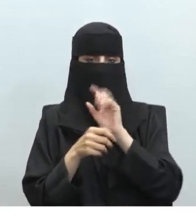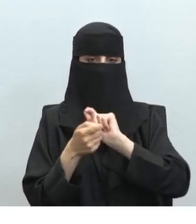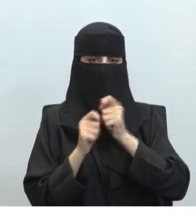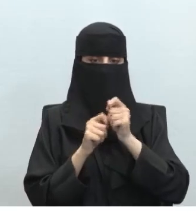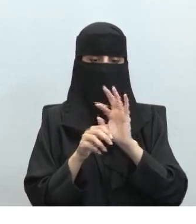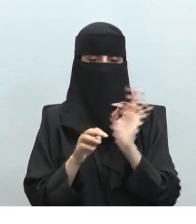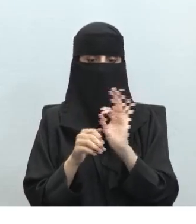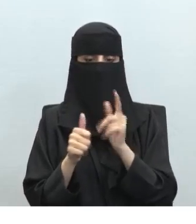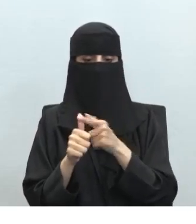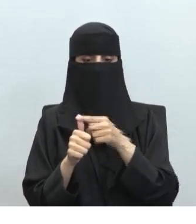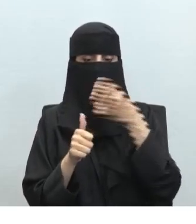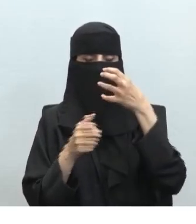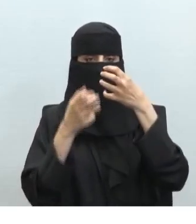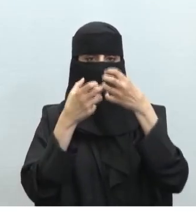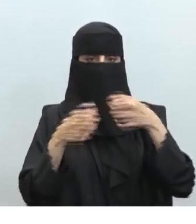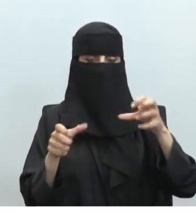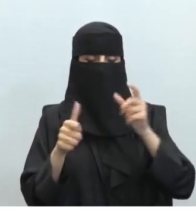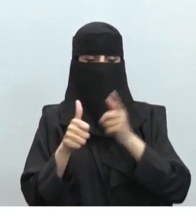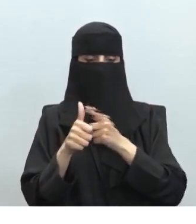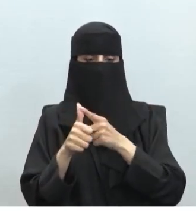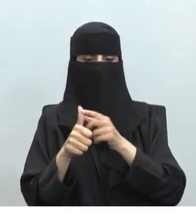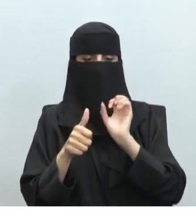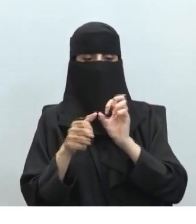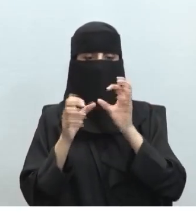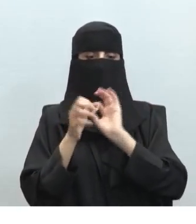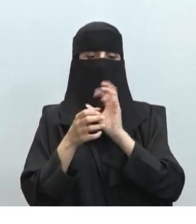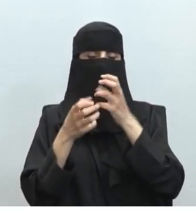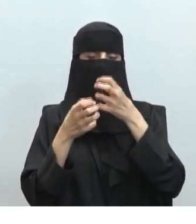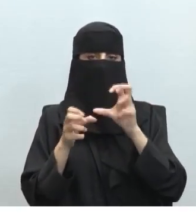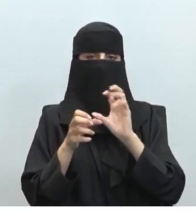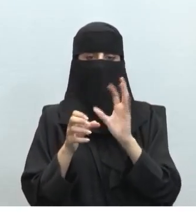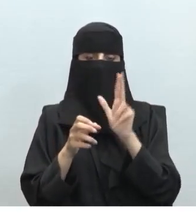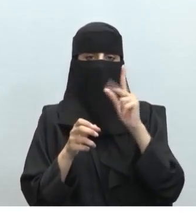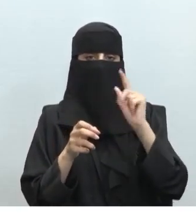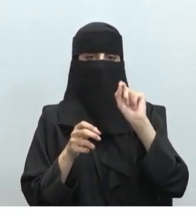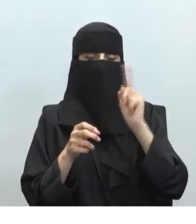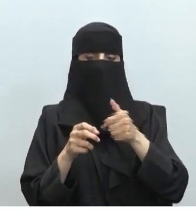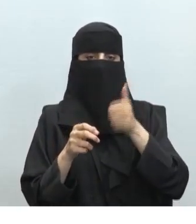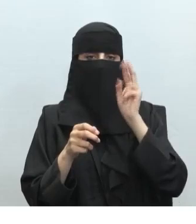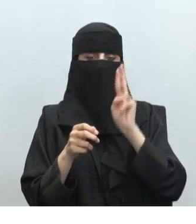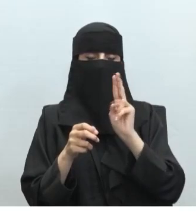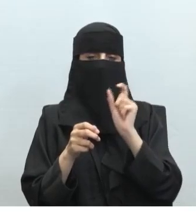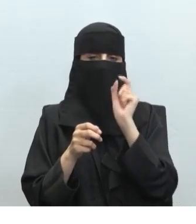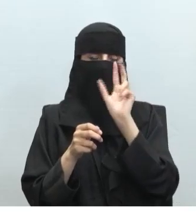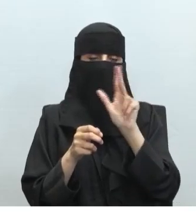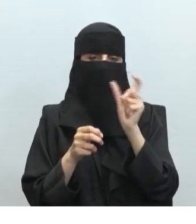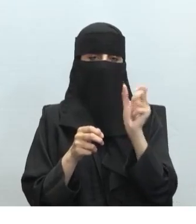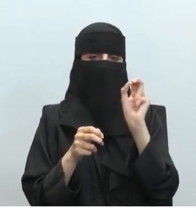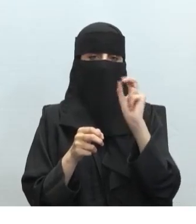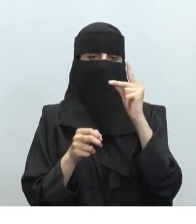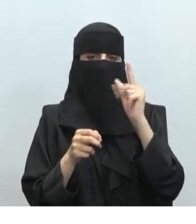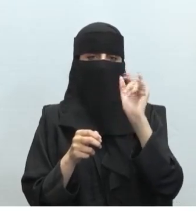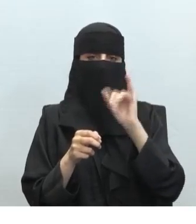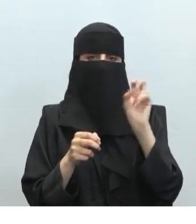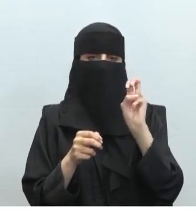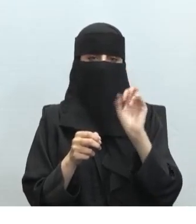منها عندما نتكلم عن الطفرات النقطيه الجينيه هنالك طفرات استبدال وهنالك ك طفرات ازاحه في مستوى